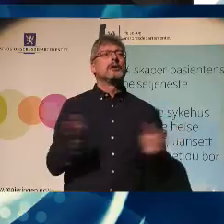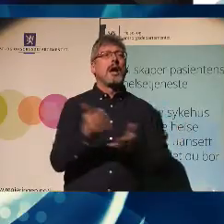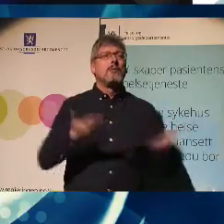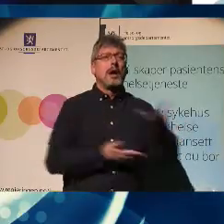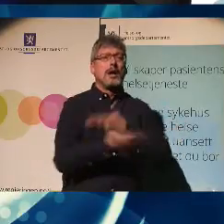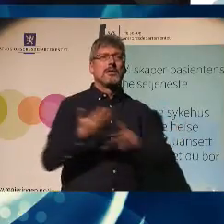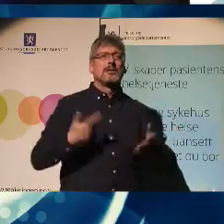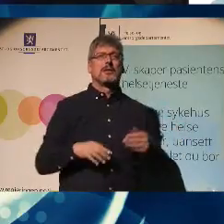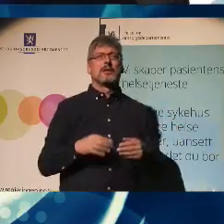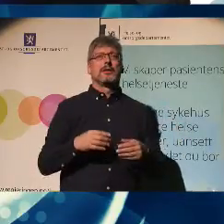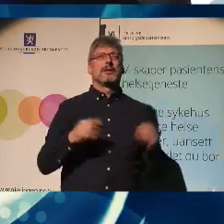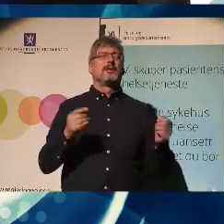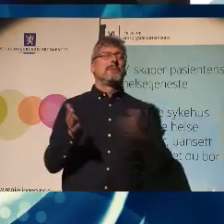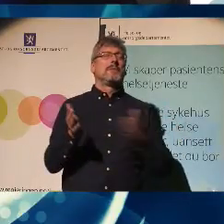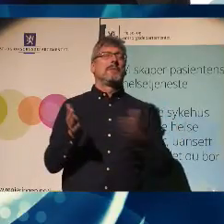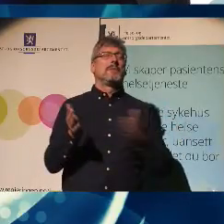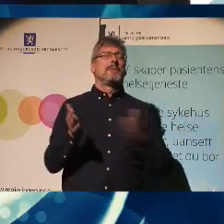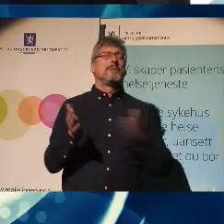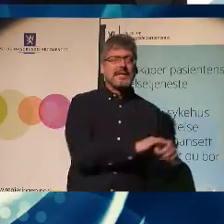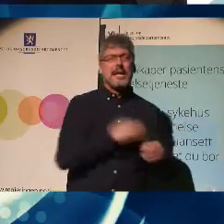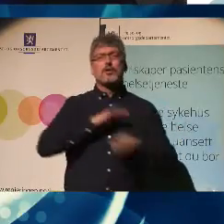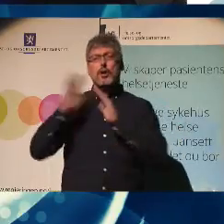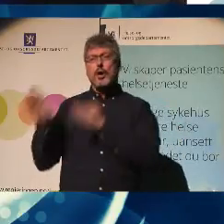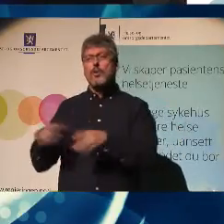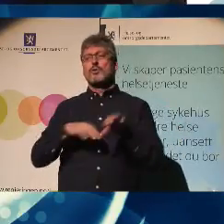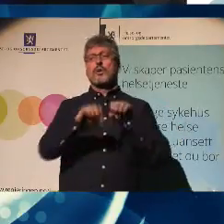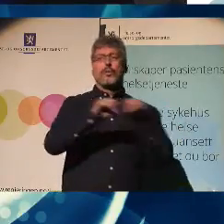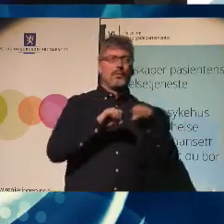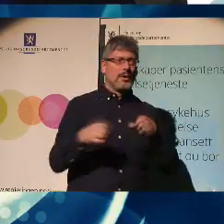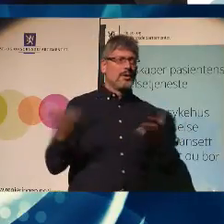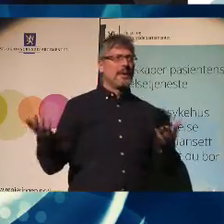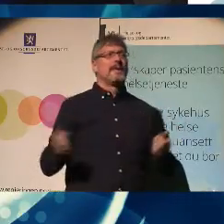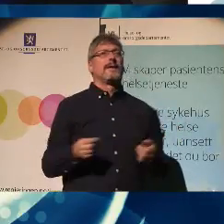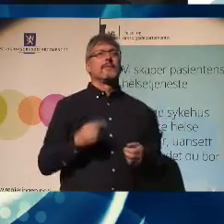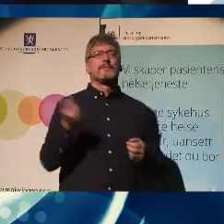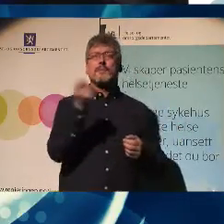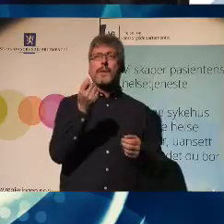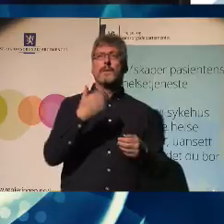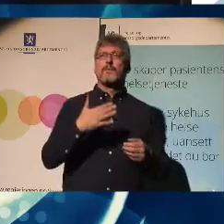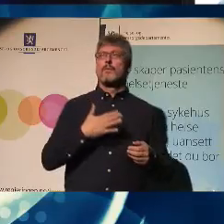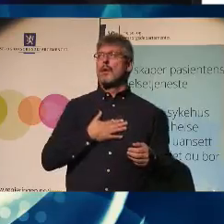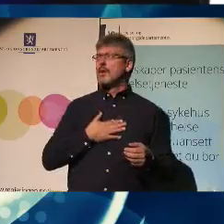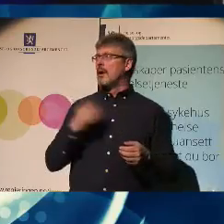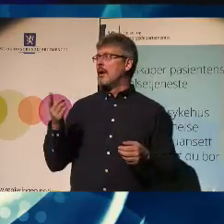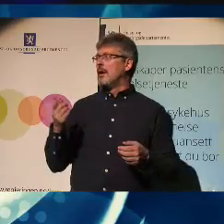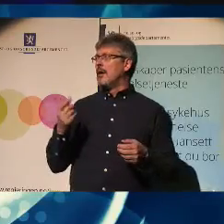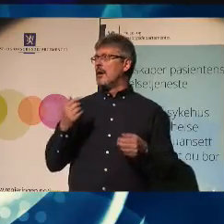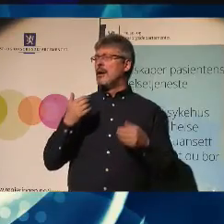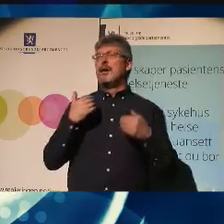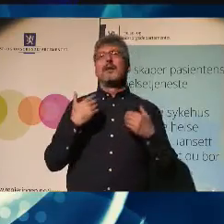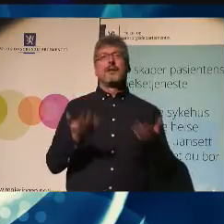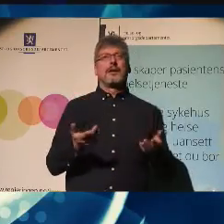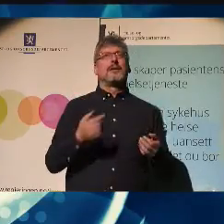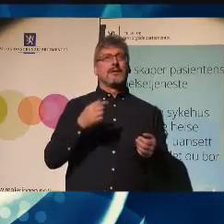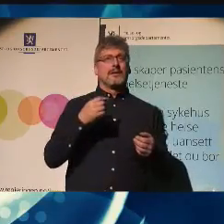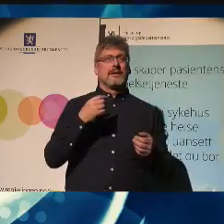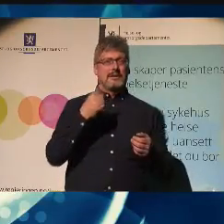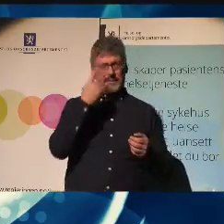og fastlege, mellom sykehus og kommunene, på tvers i kommunen. Noen har lurt på om det lar seg gjøre å lede fastleger i det hele